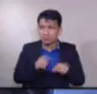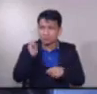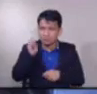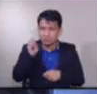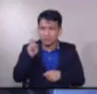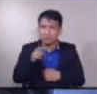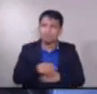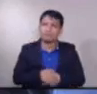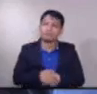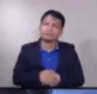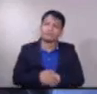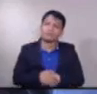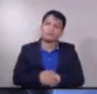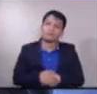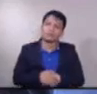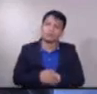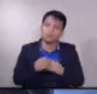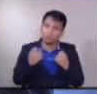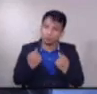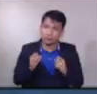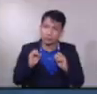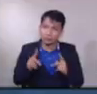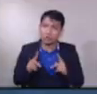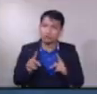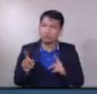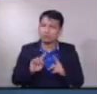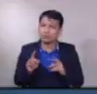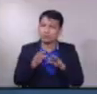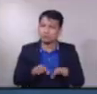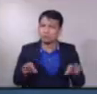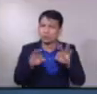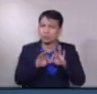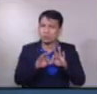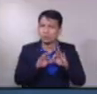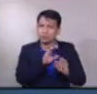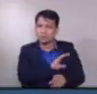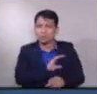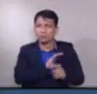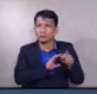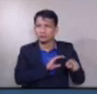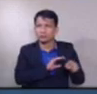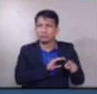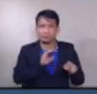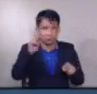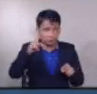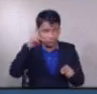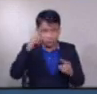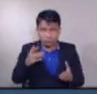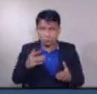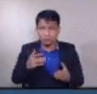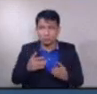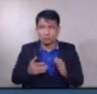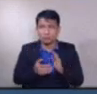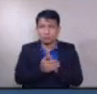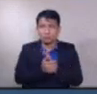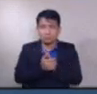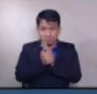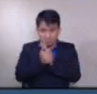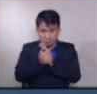mabilisan ito, ha? Okay, game na. Ano ang mas mahalagang katangian ng isang politiko? Magaling